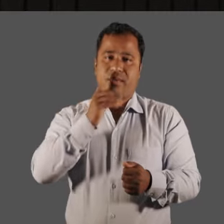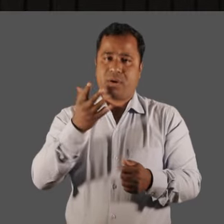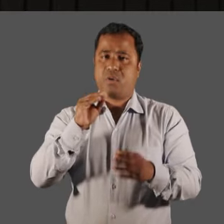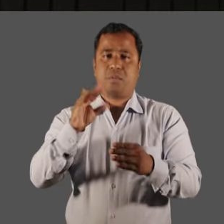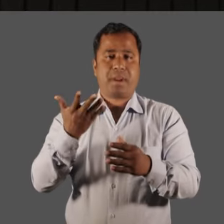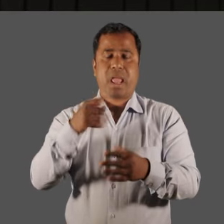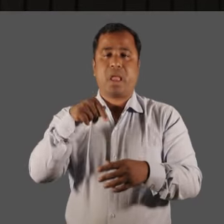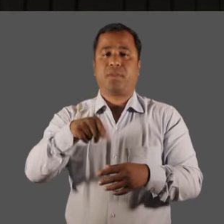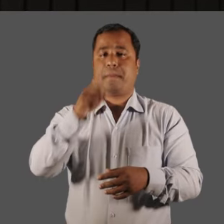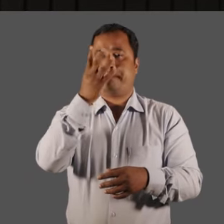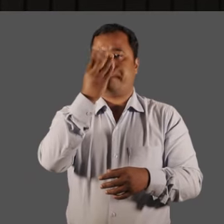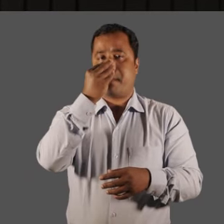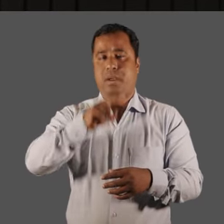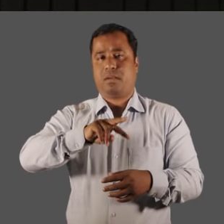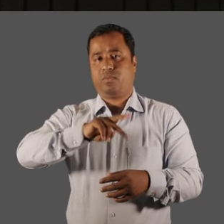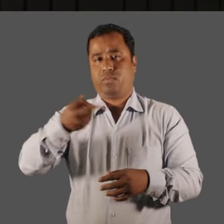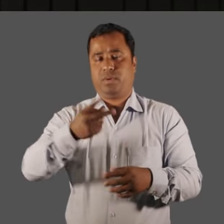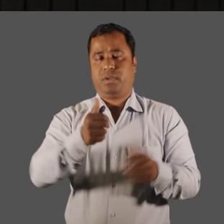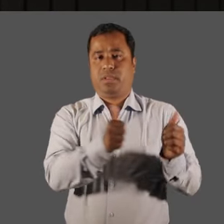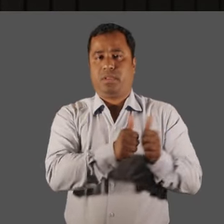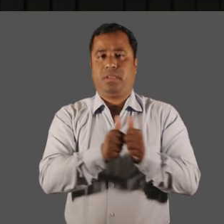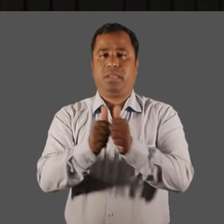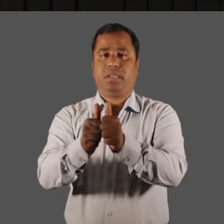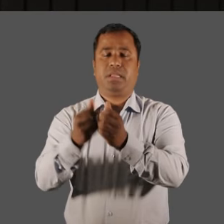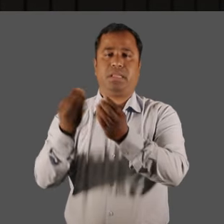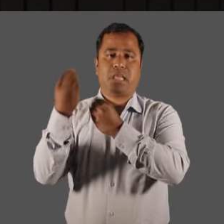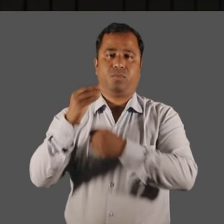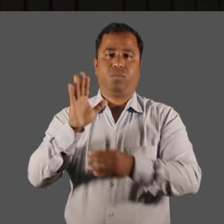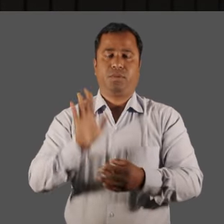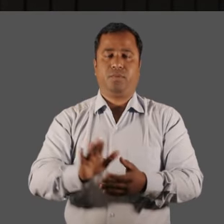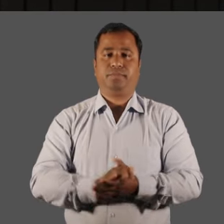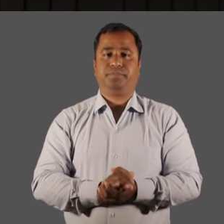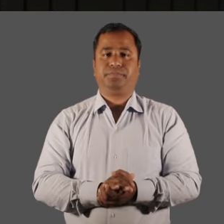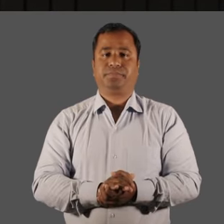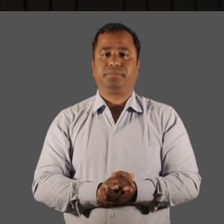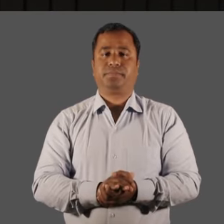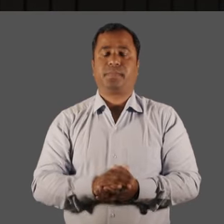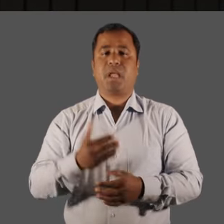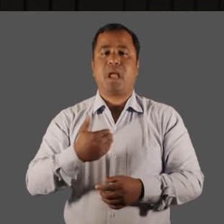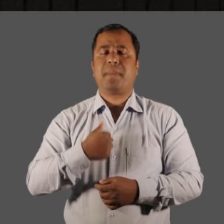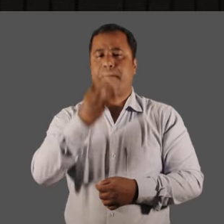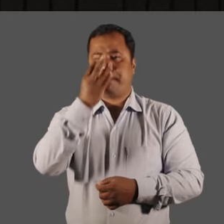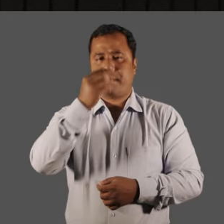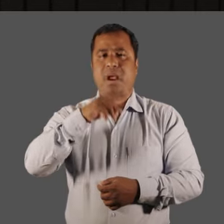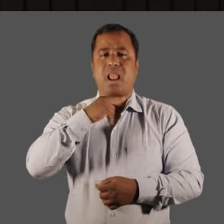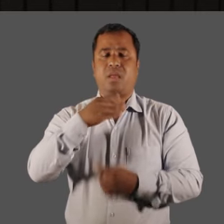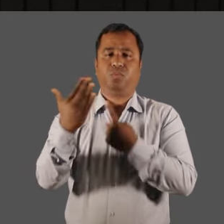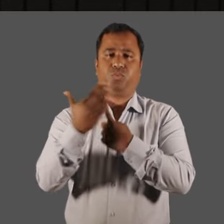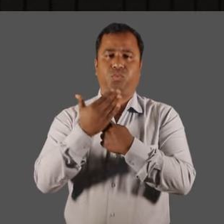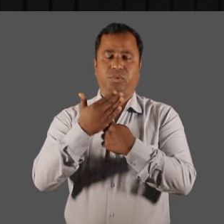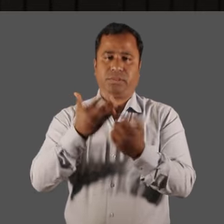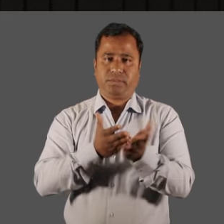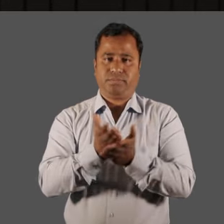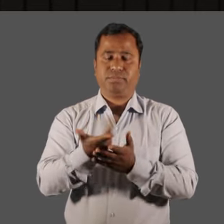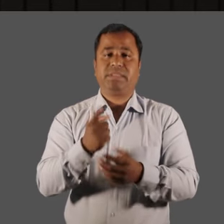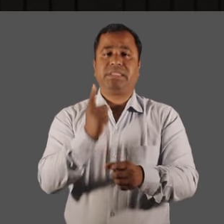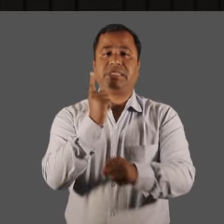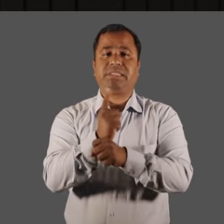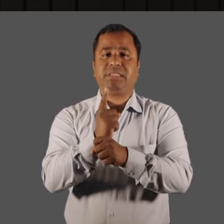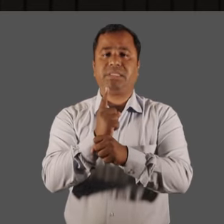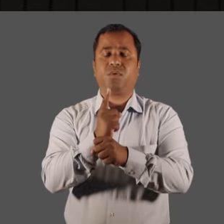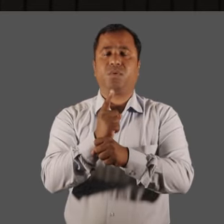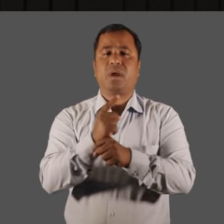যেতেন সেখানে। আর আম, যেহেতু খুব স্বাভাবিক, তারা তো আসলে টিচারের সাথে কথা বলতে